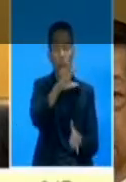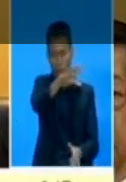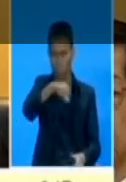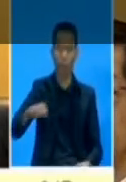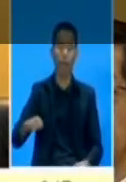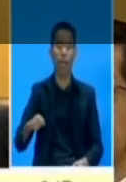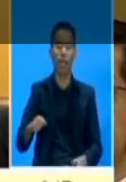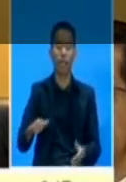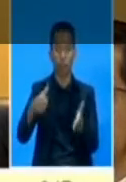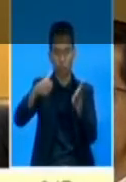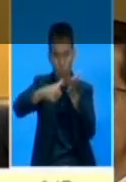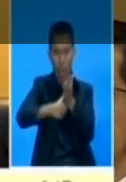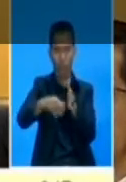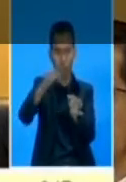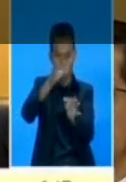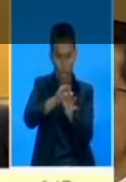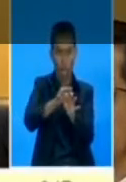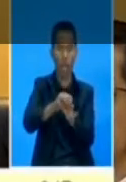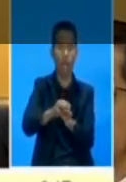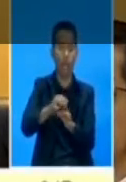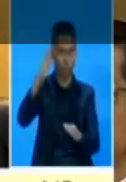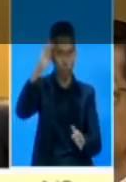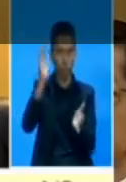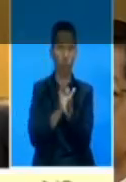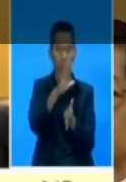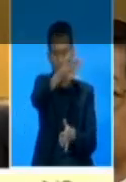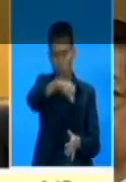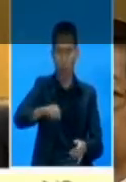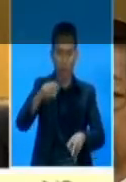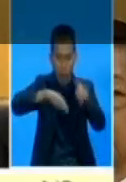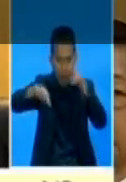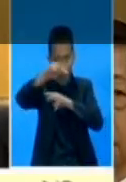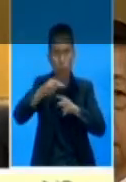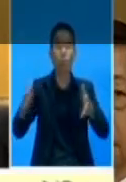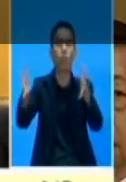งรับจำนำธนาคารต้องถอนตำรวจออกไม้หมดตำรวจจะได้มาดูส่วนรวม